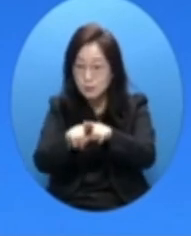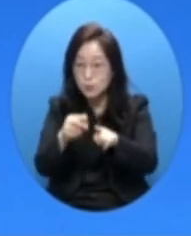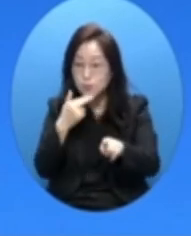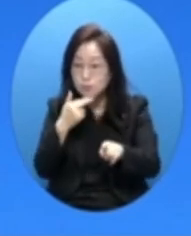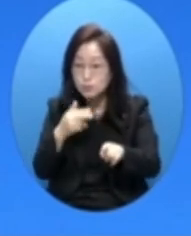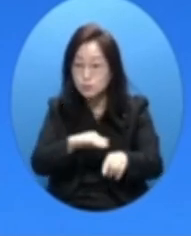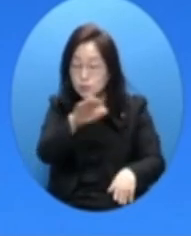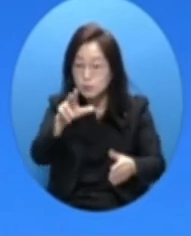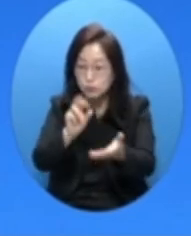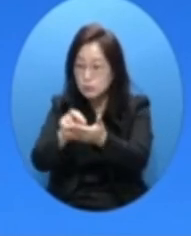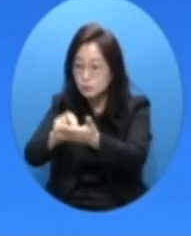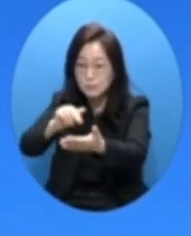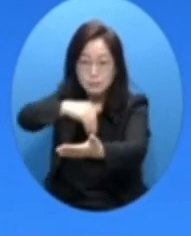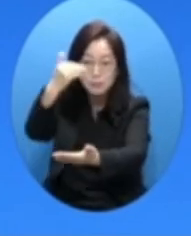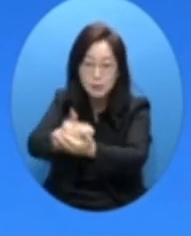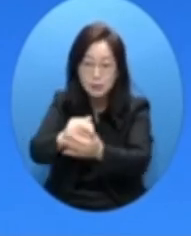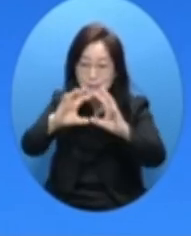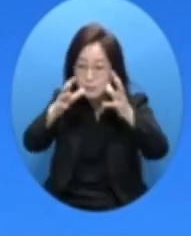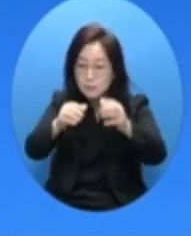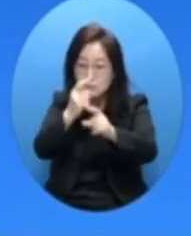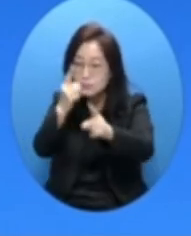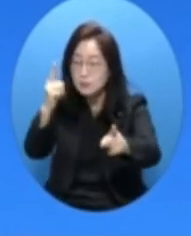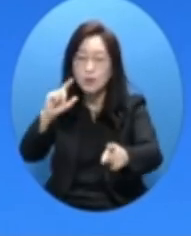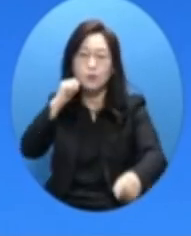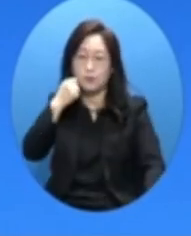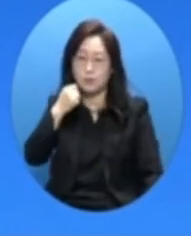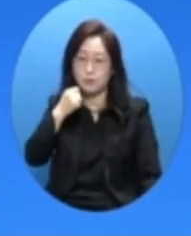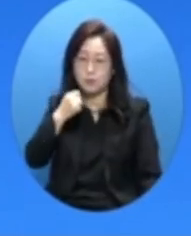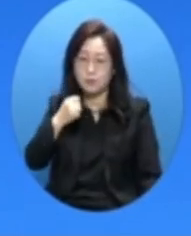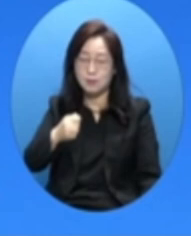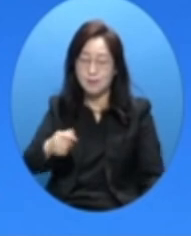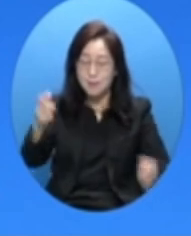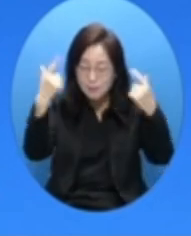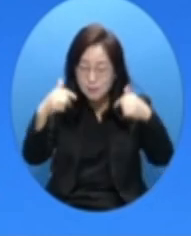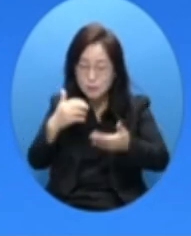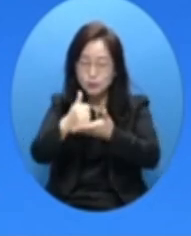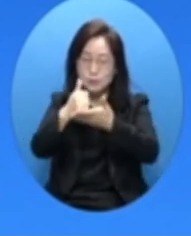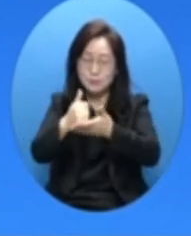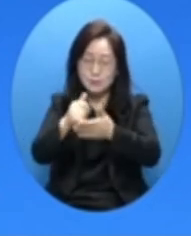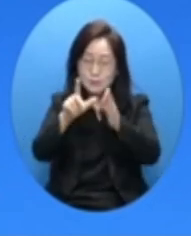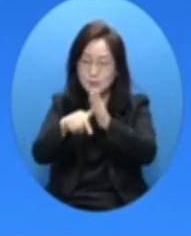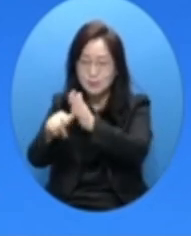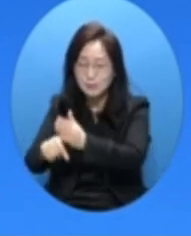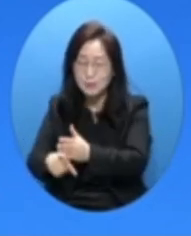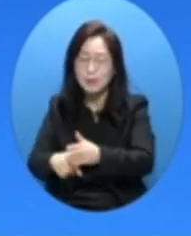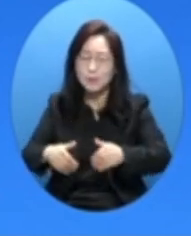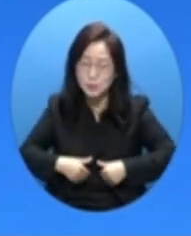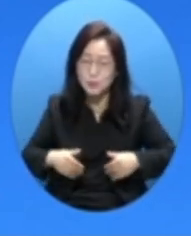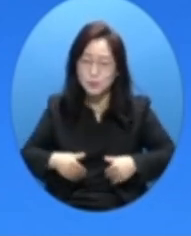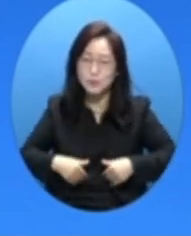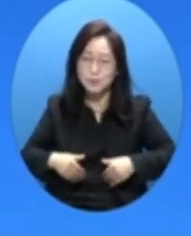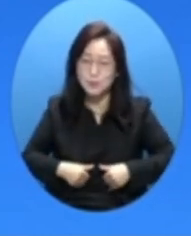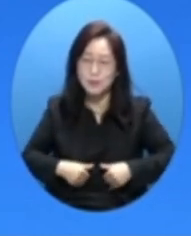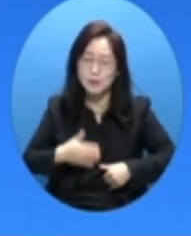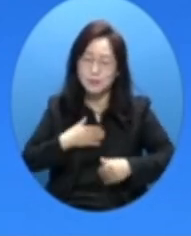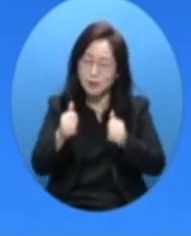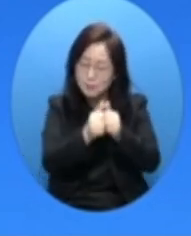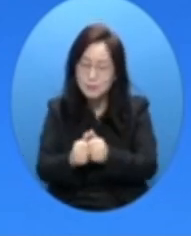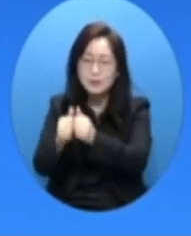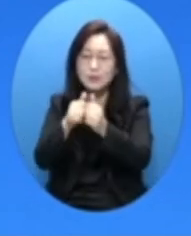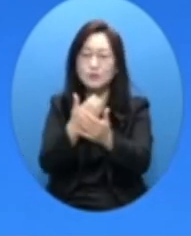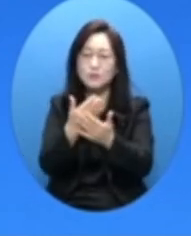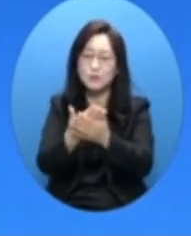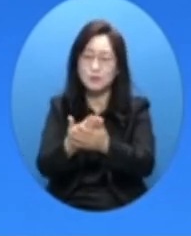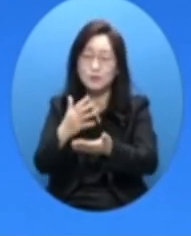우리는이 문제만의 사랑을 승리하며 살아갈 수가 없습니다 주님 매 순간 매 순간 주님이 필요하오니 주님과 함께 하여 주셔서